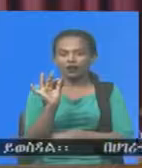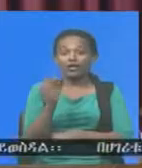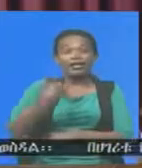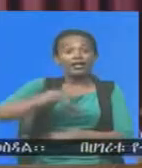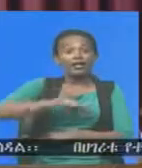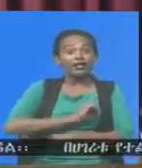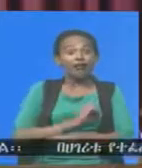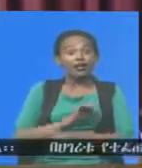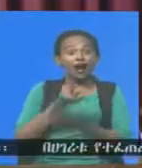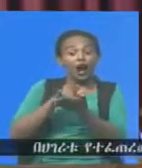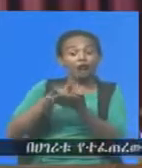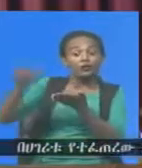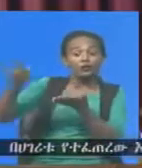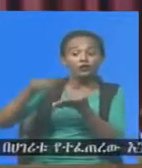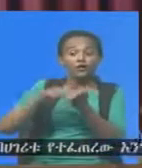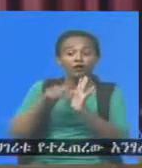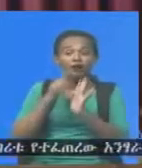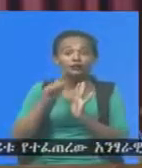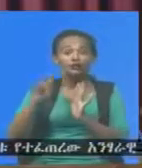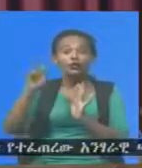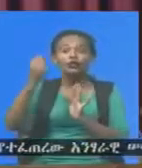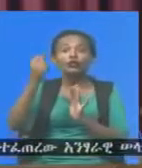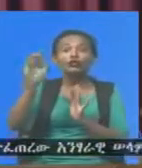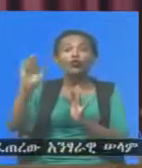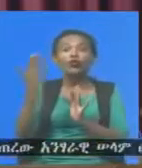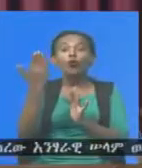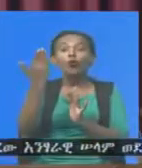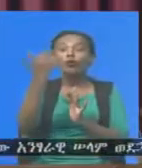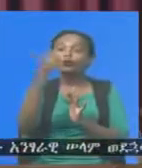የኛ አየር መንገድ ማለት የቶጎም ግማሽ ማለት ነው።